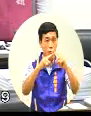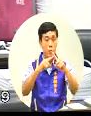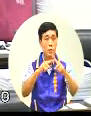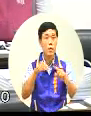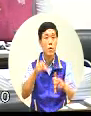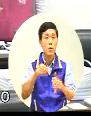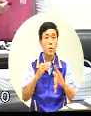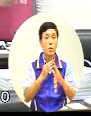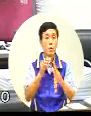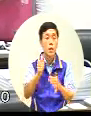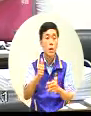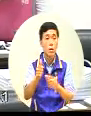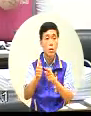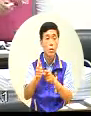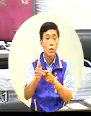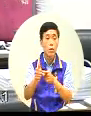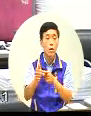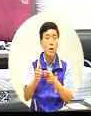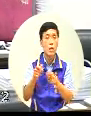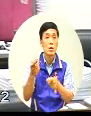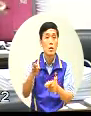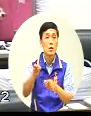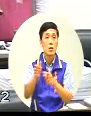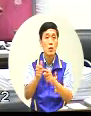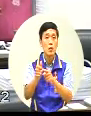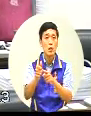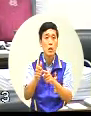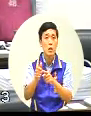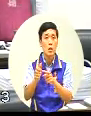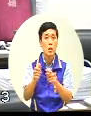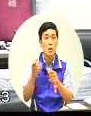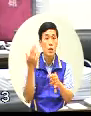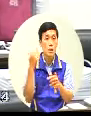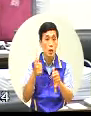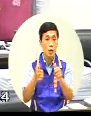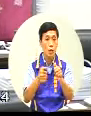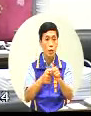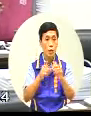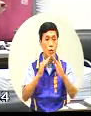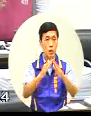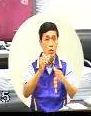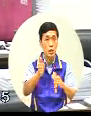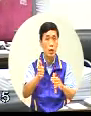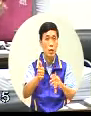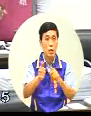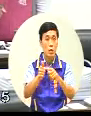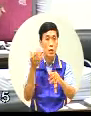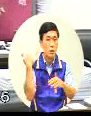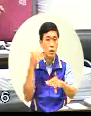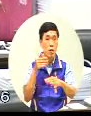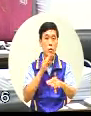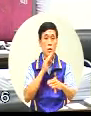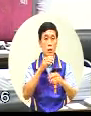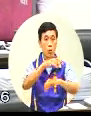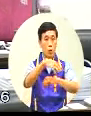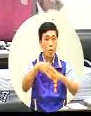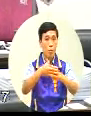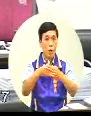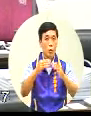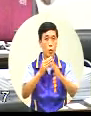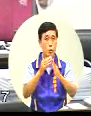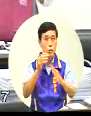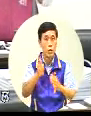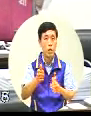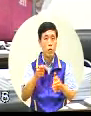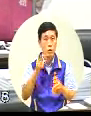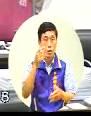个部分哈，我记得哈，那时候你还没来，副市长曾经的陈副市长，当时的环保局局长哈，我记得那时候你们有针对，